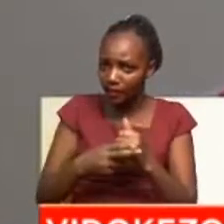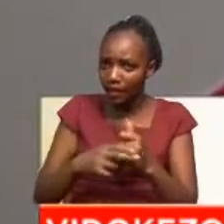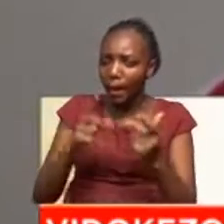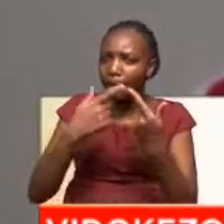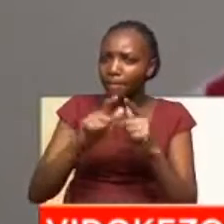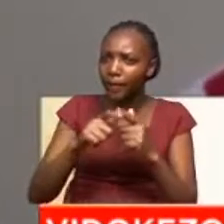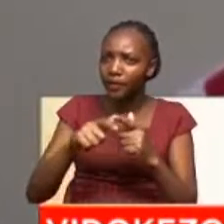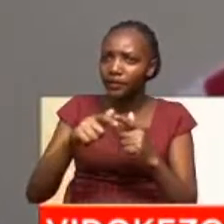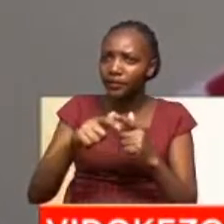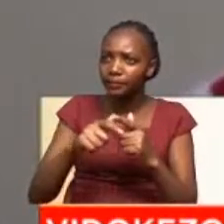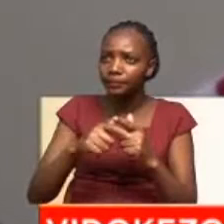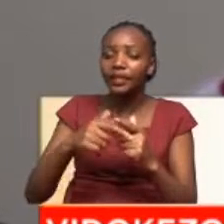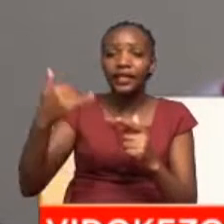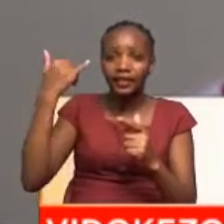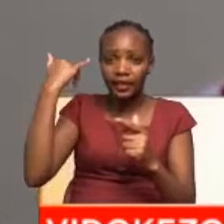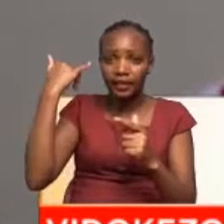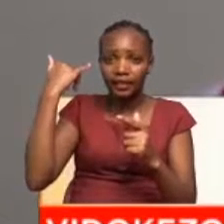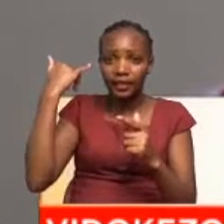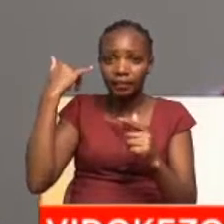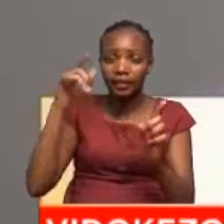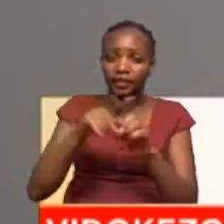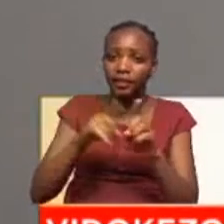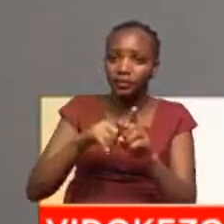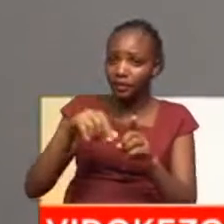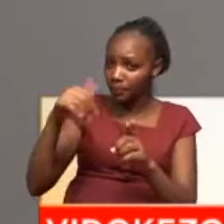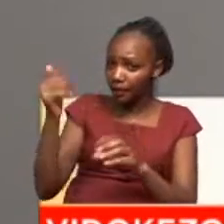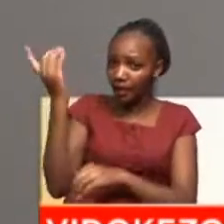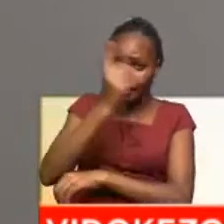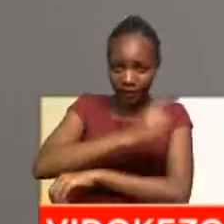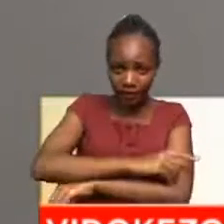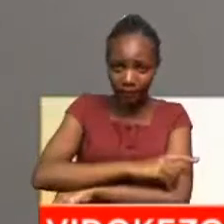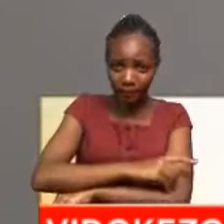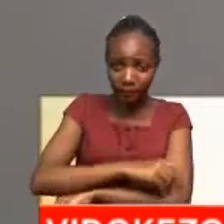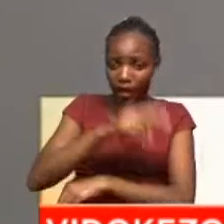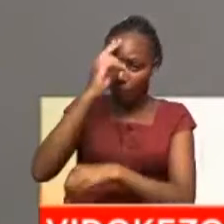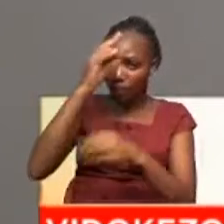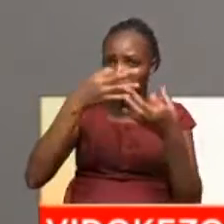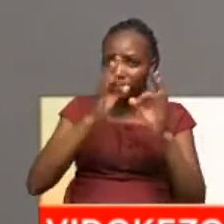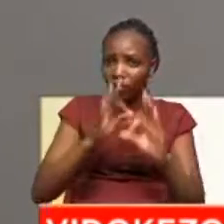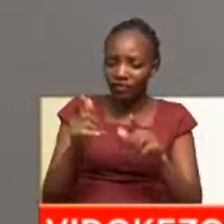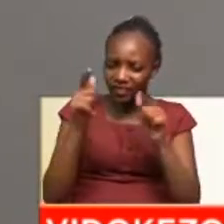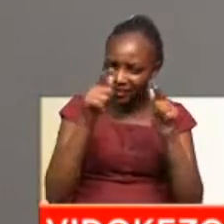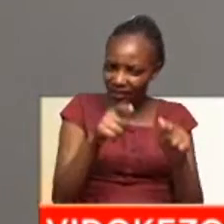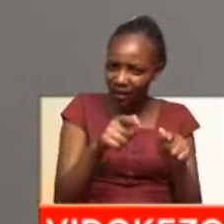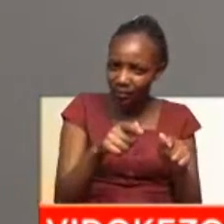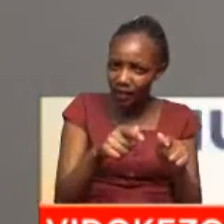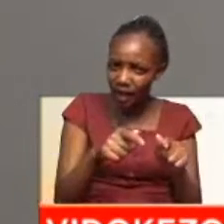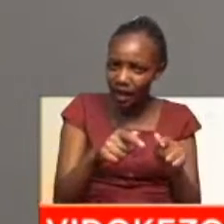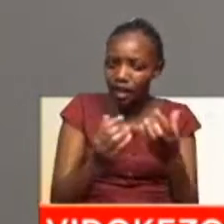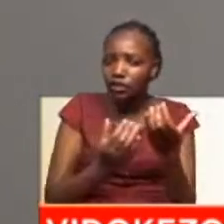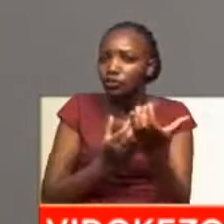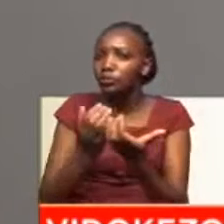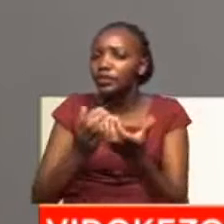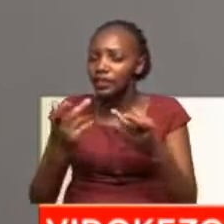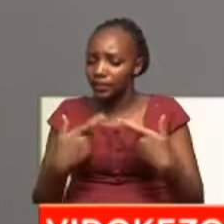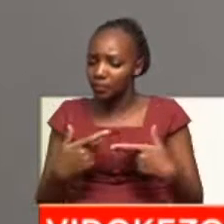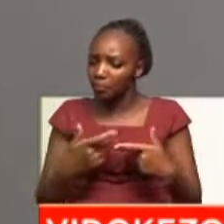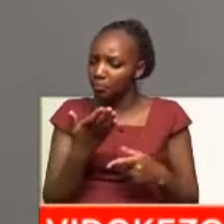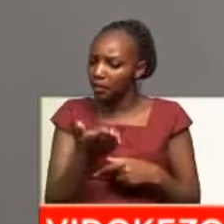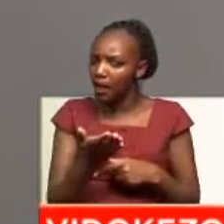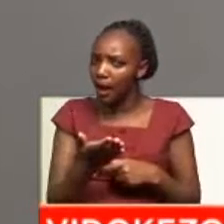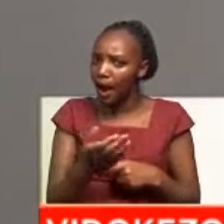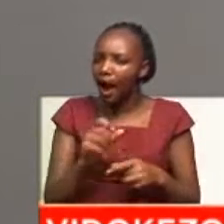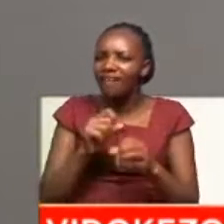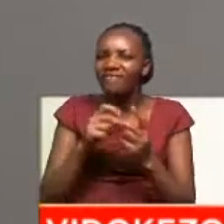Kisii jana na juzi utapata kwamba maofisa wa polisi wameanza kuja kwa biashara ya watu